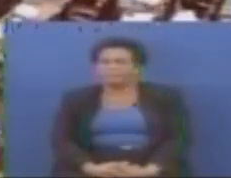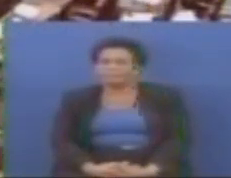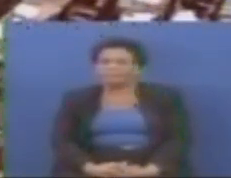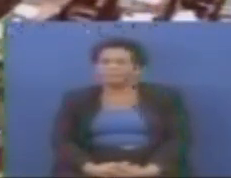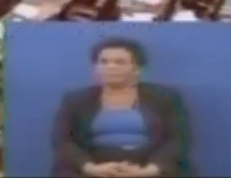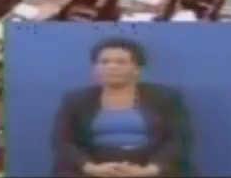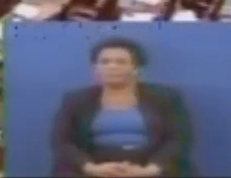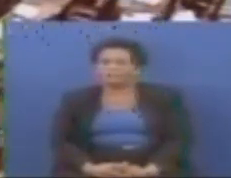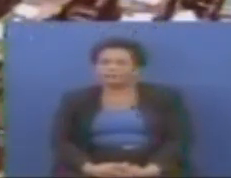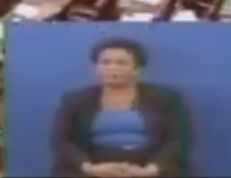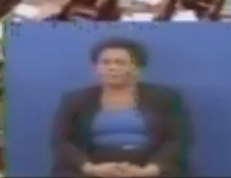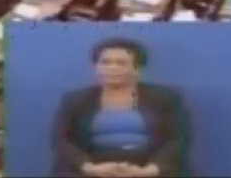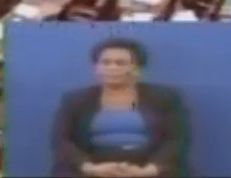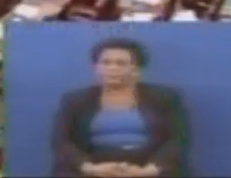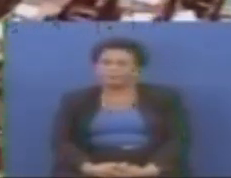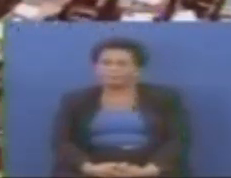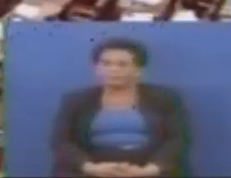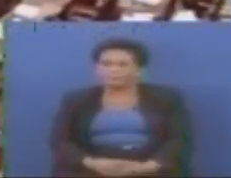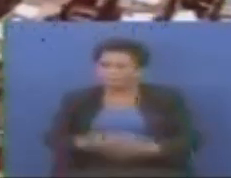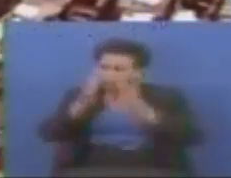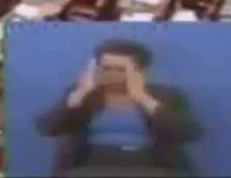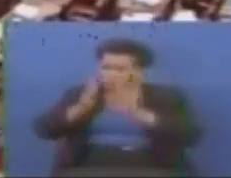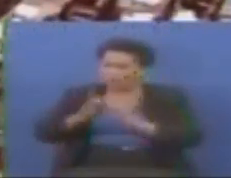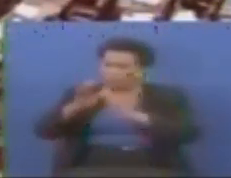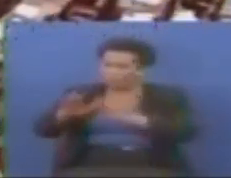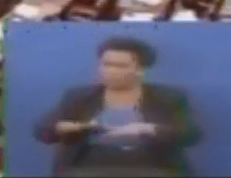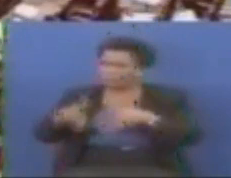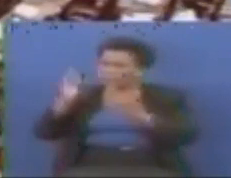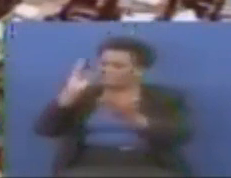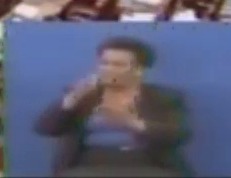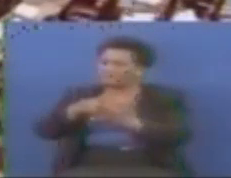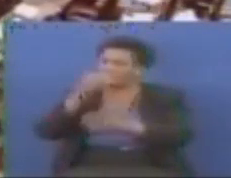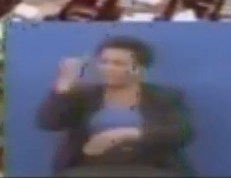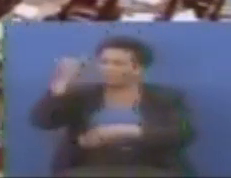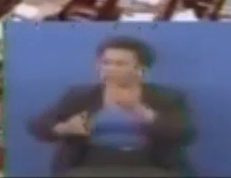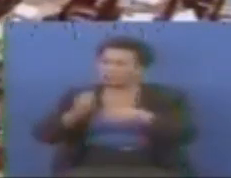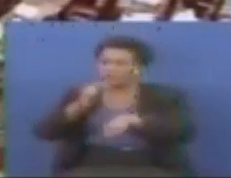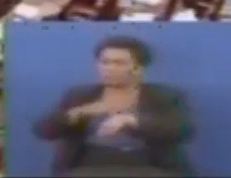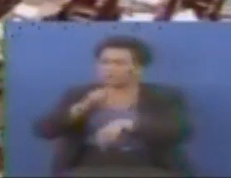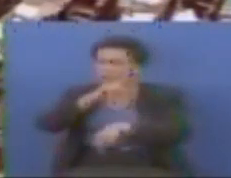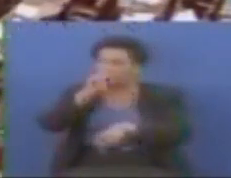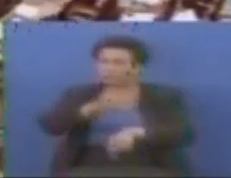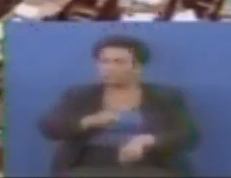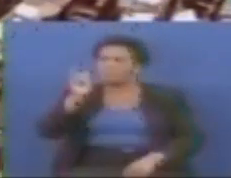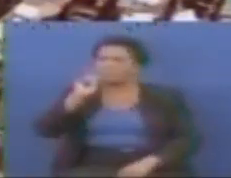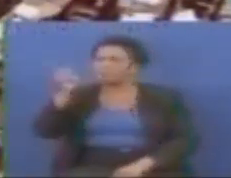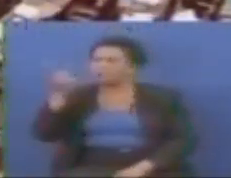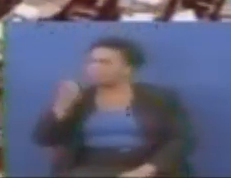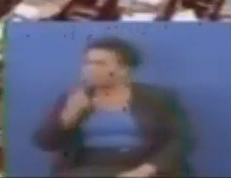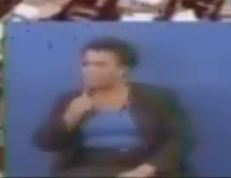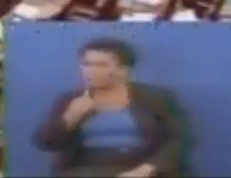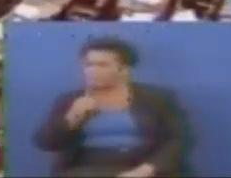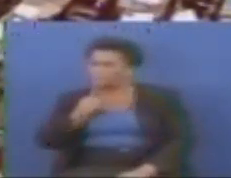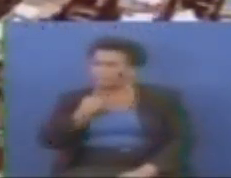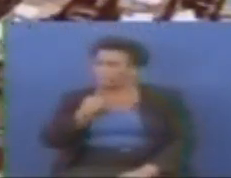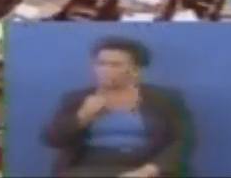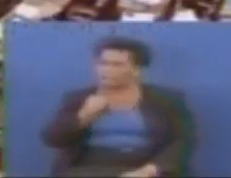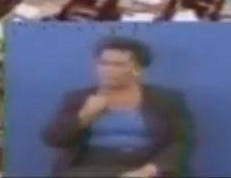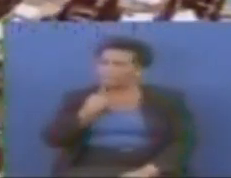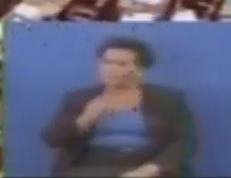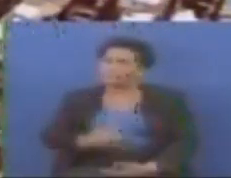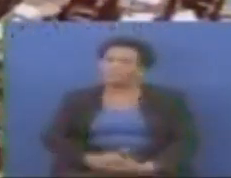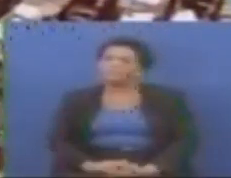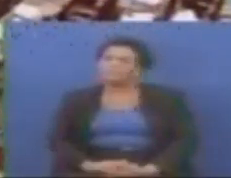haiwezi kuona kwamba kuna umuhimu wa kuiweka Urambo kama eneo mojawapo ambayo serikali itajenga kwa